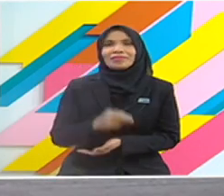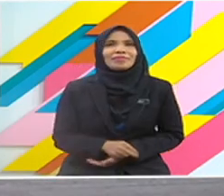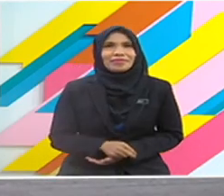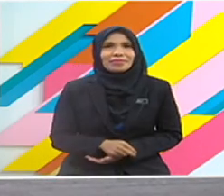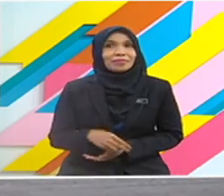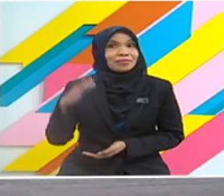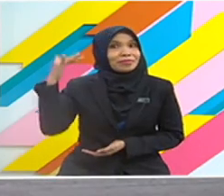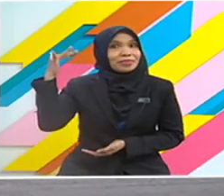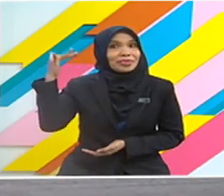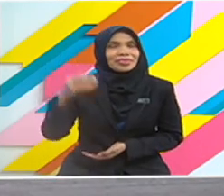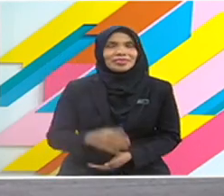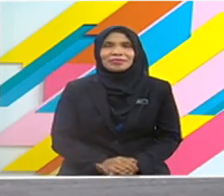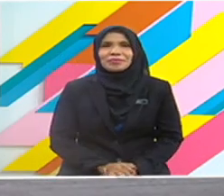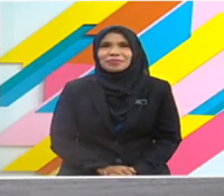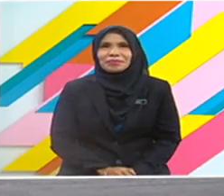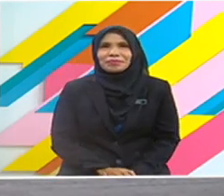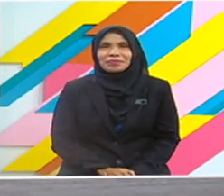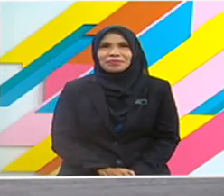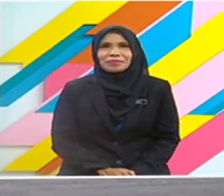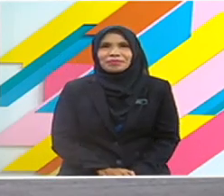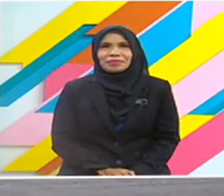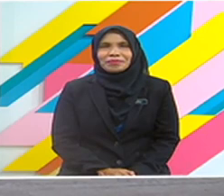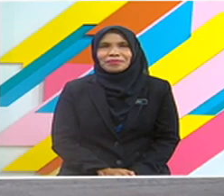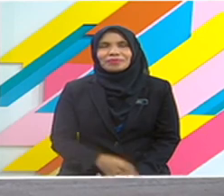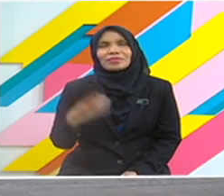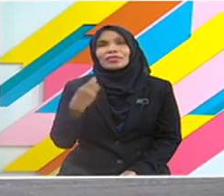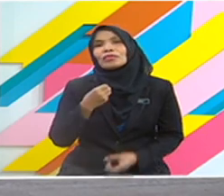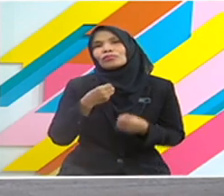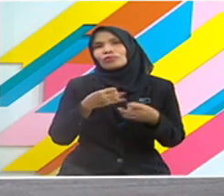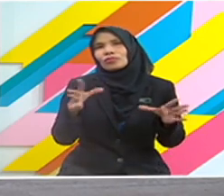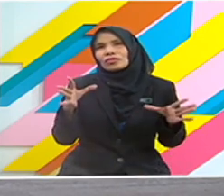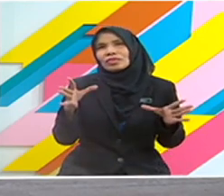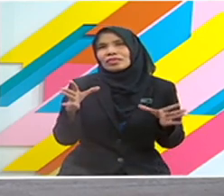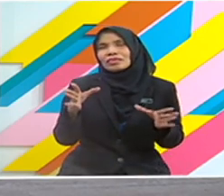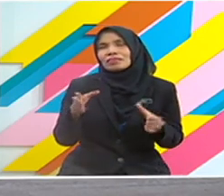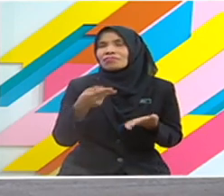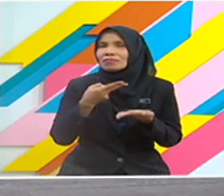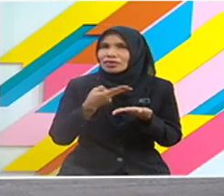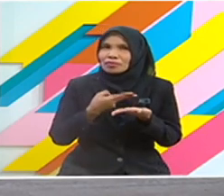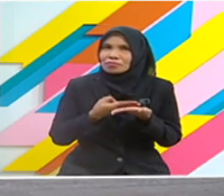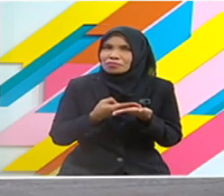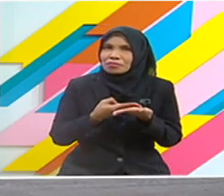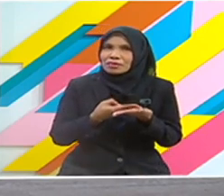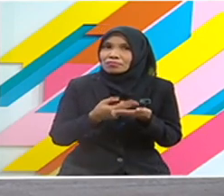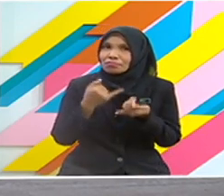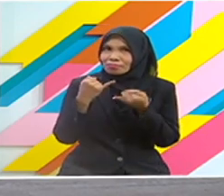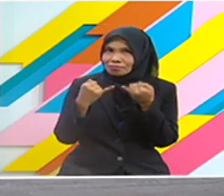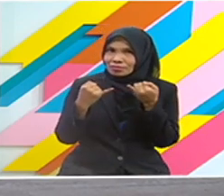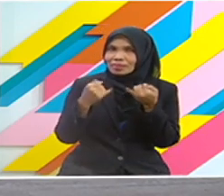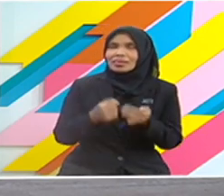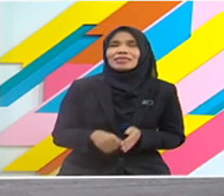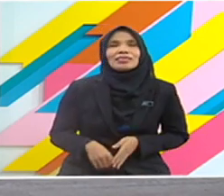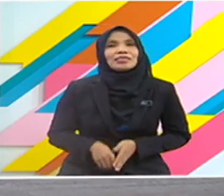Kak Rina. Baiklah, Cikgu. Kita pun dah sampai kepada penghujung pembelajaran kita bersama dengan adik-adik di